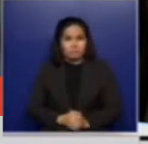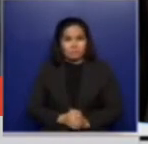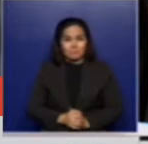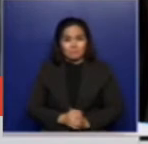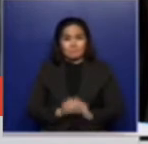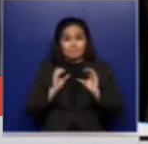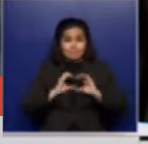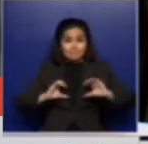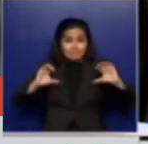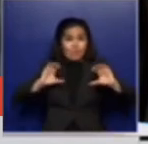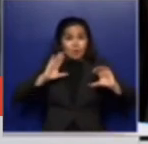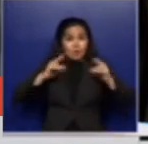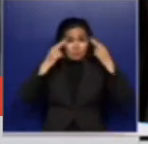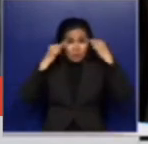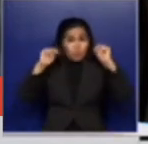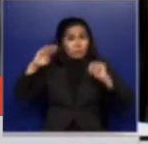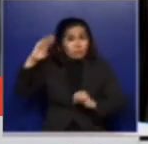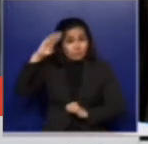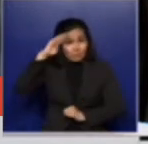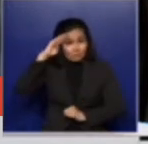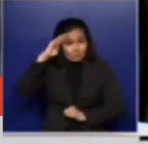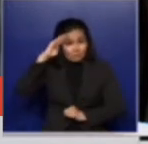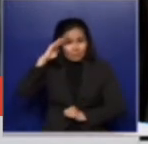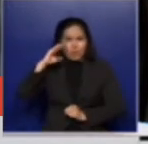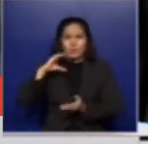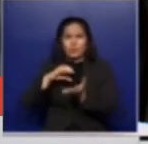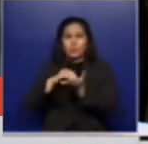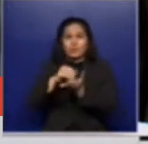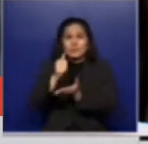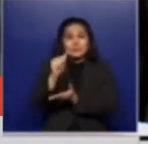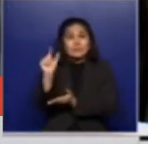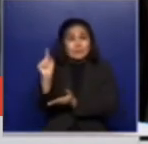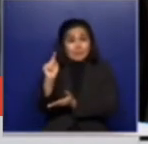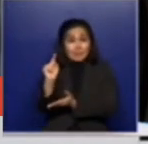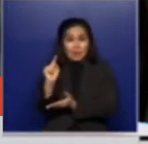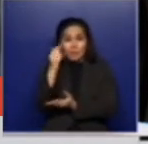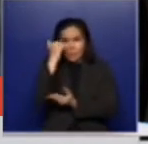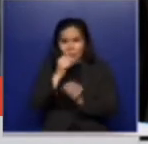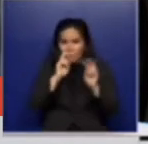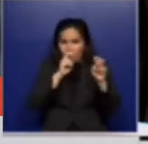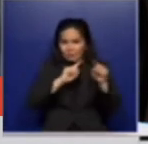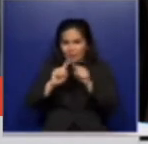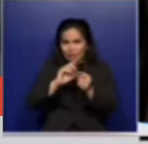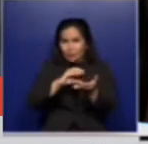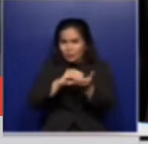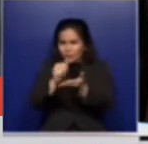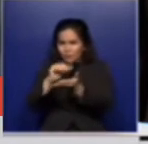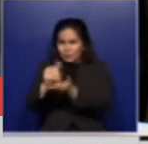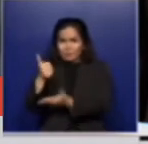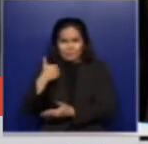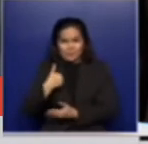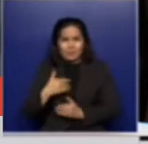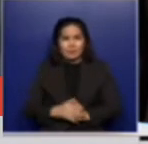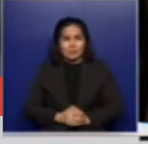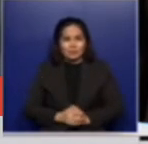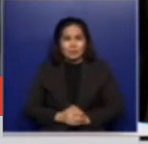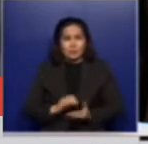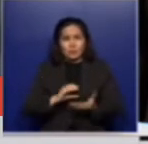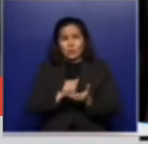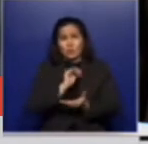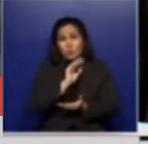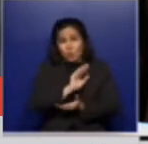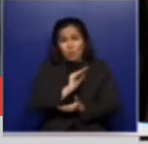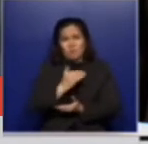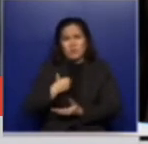รัฐบาลของท่านนายกประยุทธ์เนี่ยเป็นรัฐบาลที่ท่านโชคดีในหลายๆเรื่องแต่ในขณะที่ความโชคดีของท่านนั้